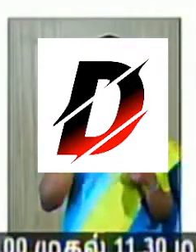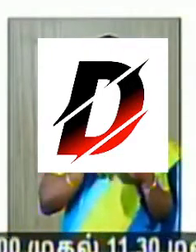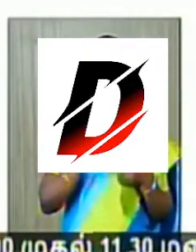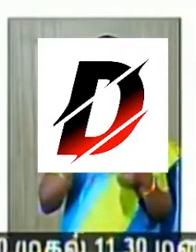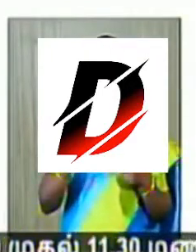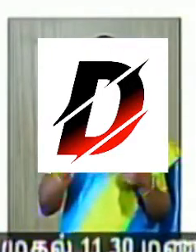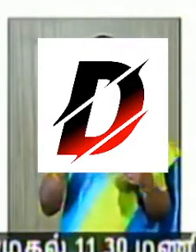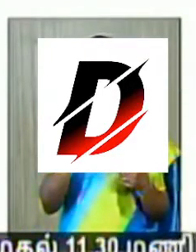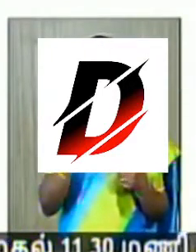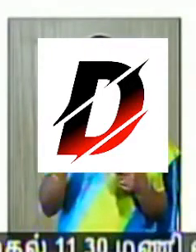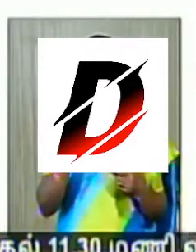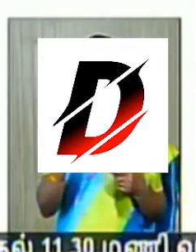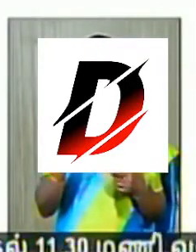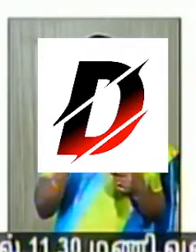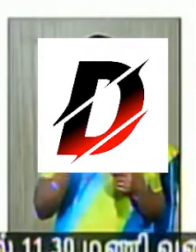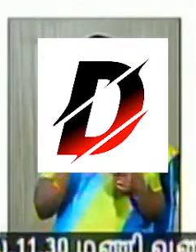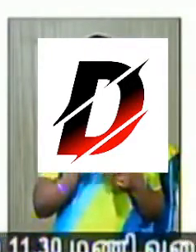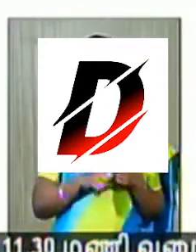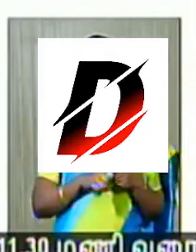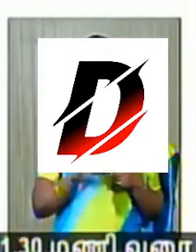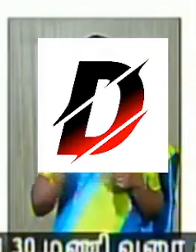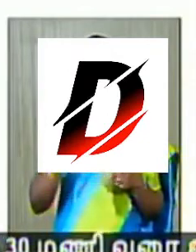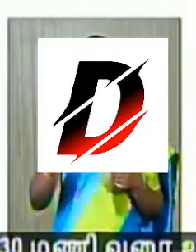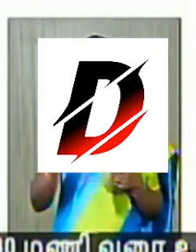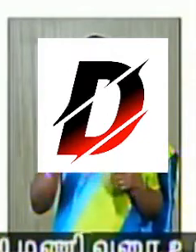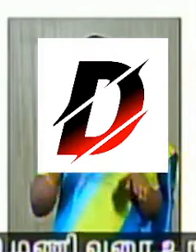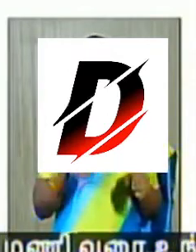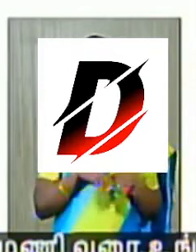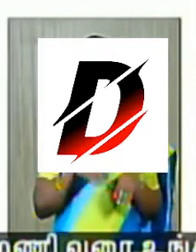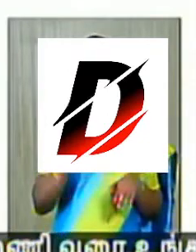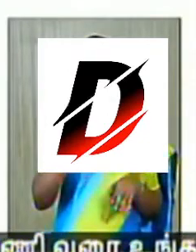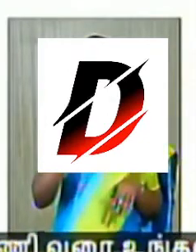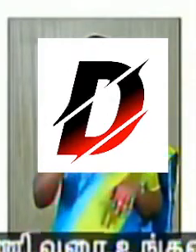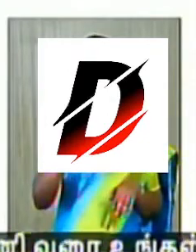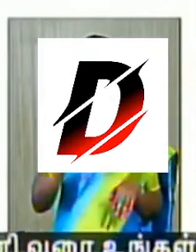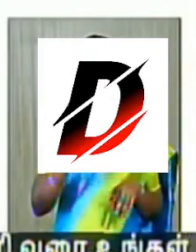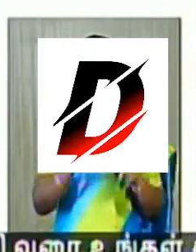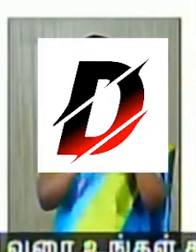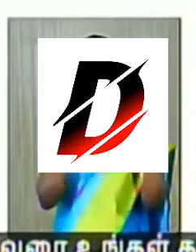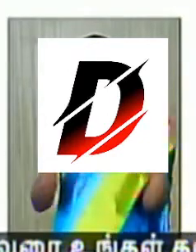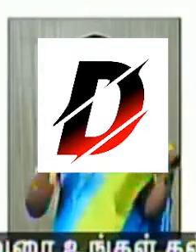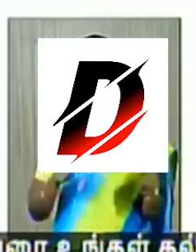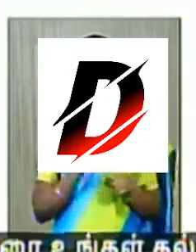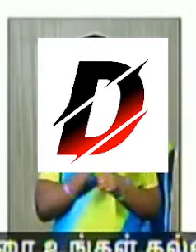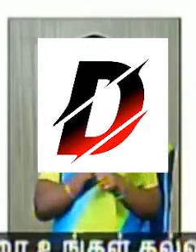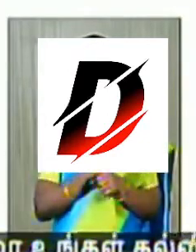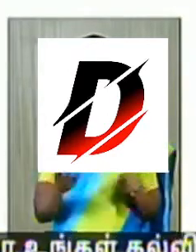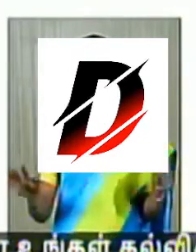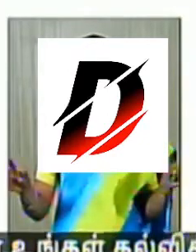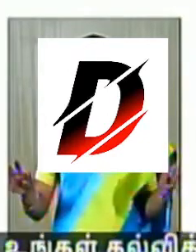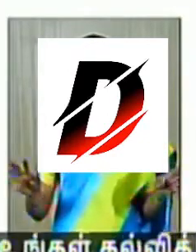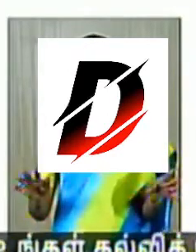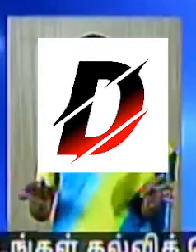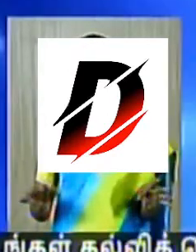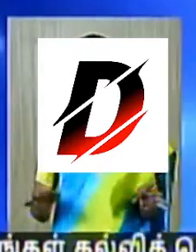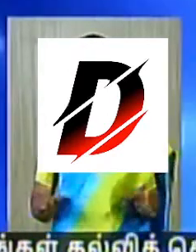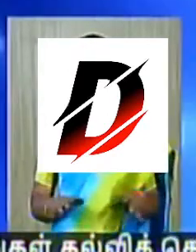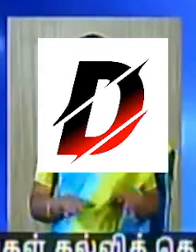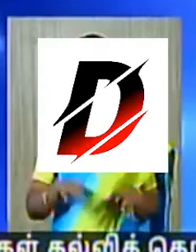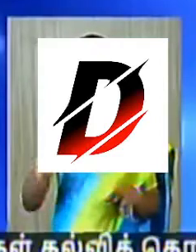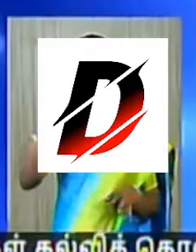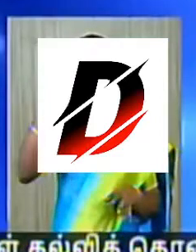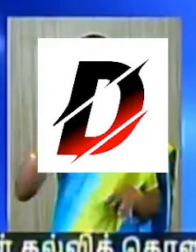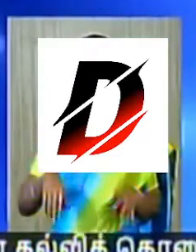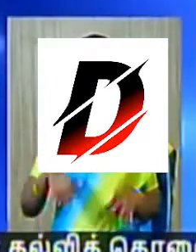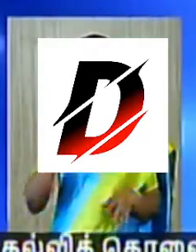0 போட்டிருப்பாங்க. அப்போ 0 9 கூட்டினா கிடைக்கிறது 9, முடிஞ்சது ஆட்டோனை எளிமையாக இப்படி ஆட்டோனை போட்டு போகலாம். இதுக்கப்புறம்